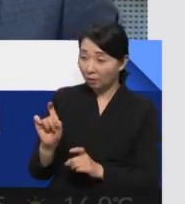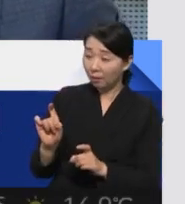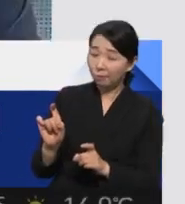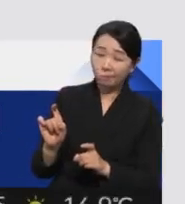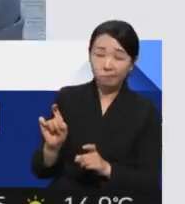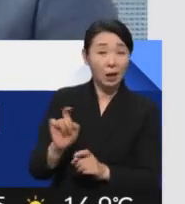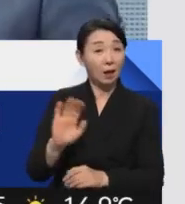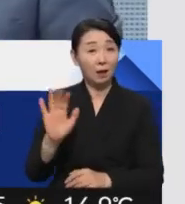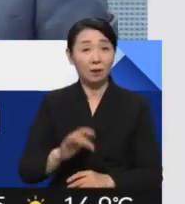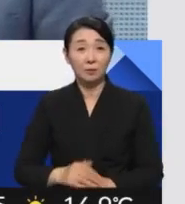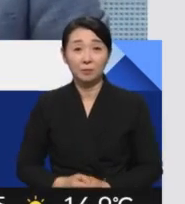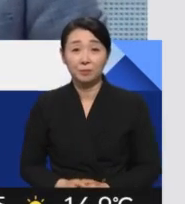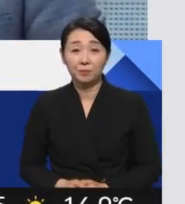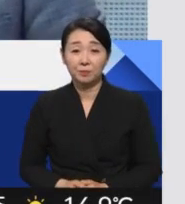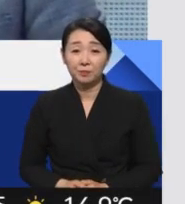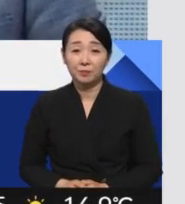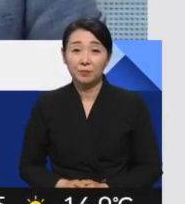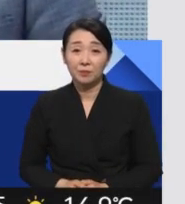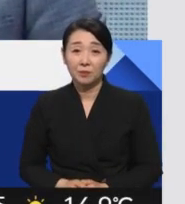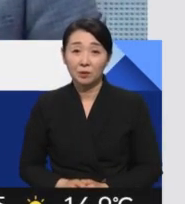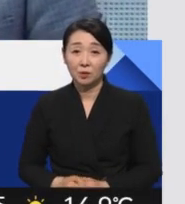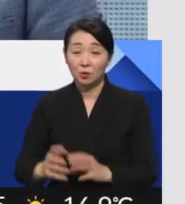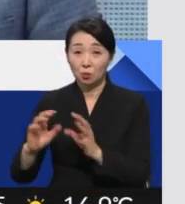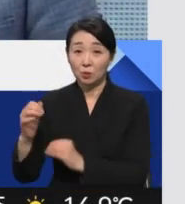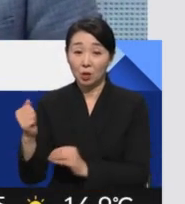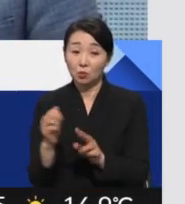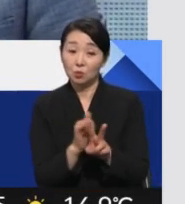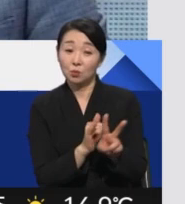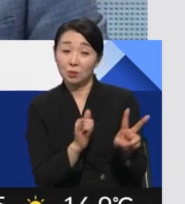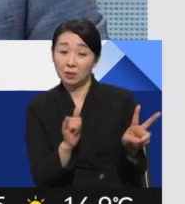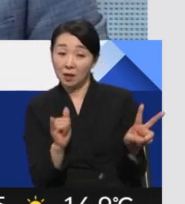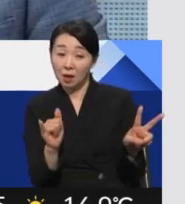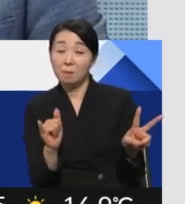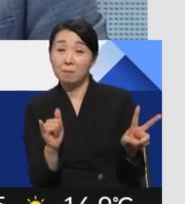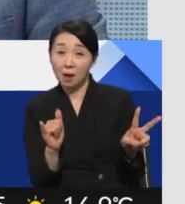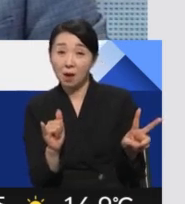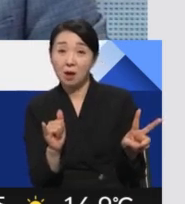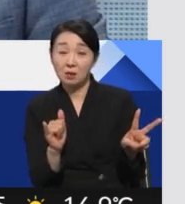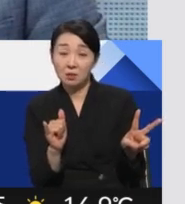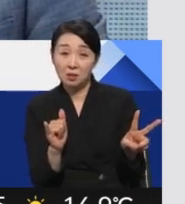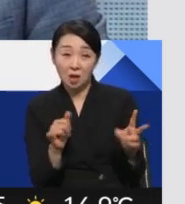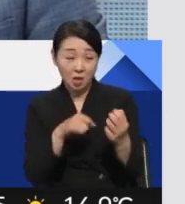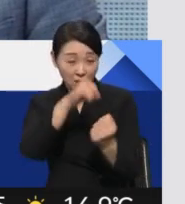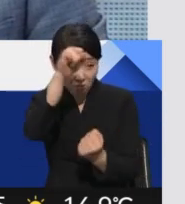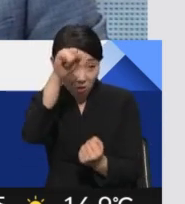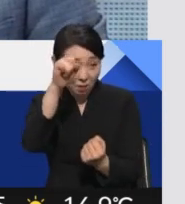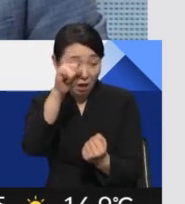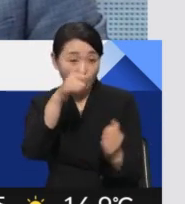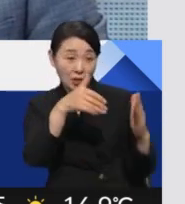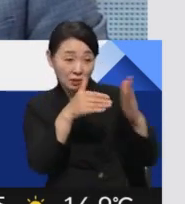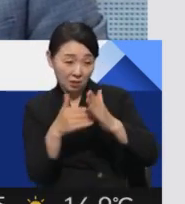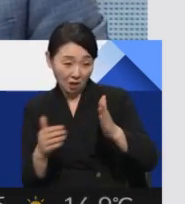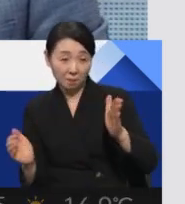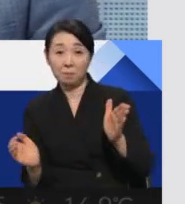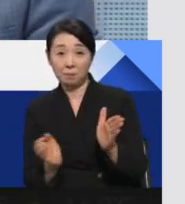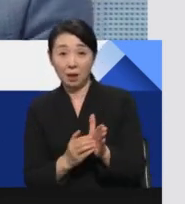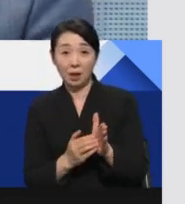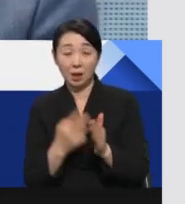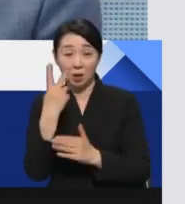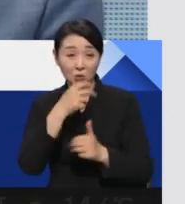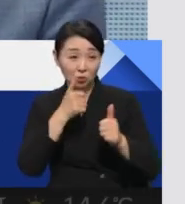가능성이 좀 낮죠. 중요 인물 두 사람을 영장을 청구를 했는데 만약에 기각된다면 수사 자체의 정당성에 대해서